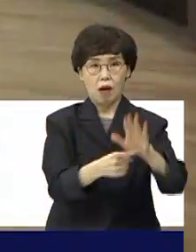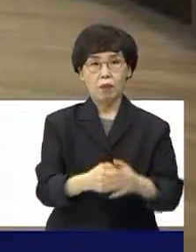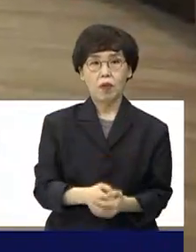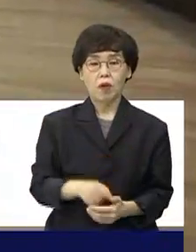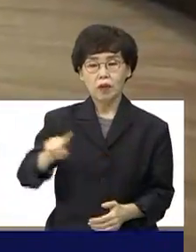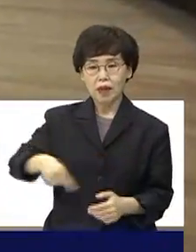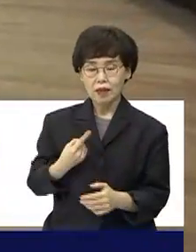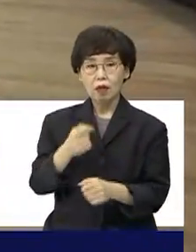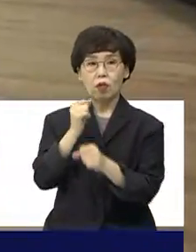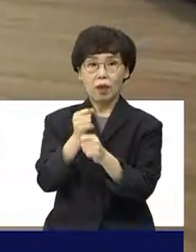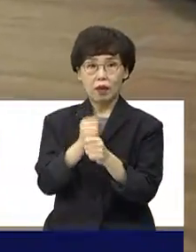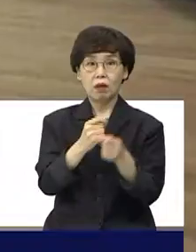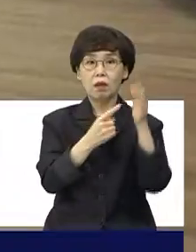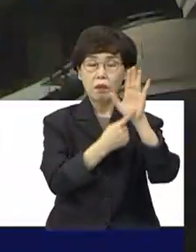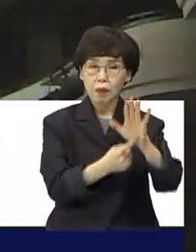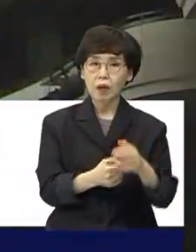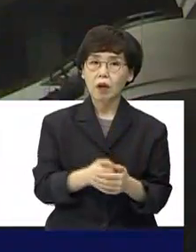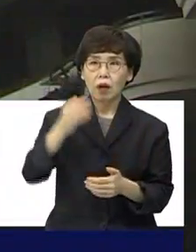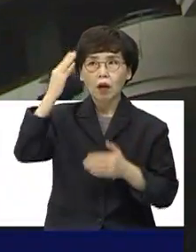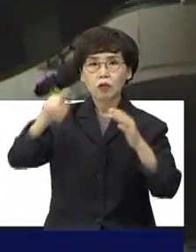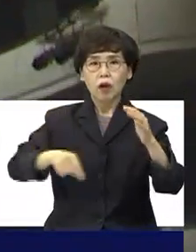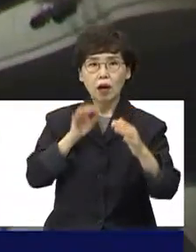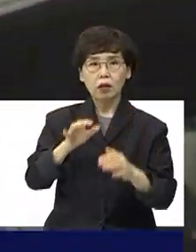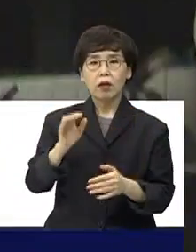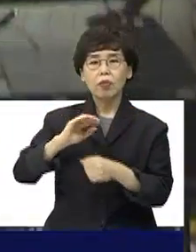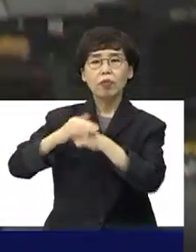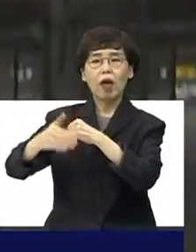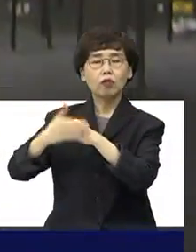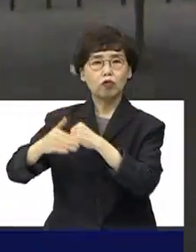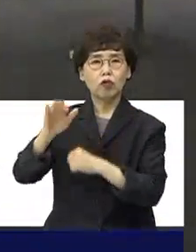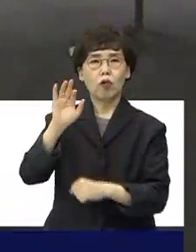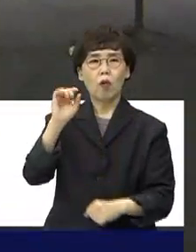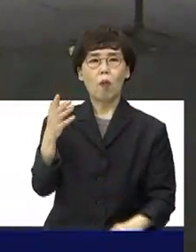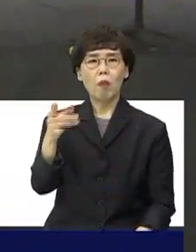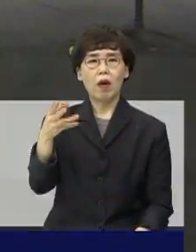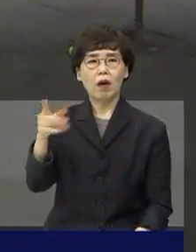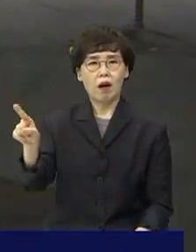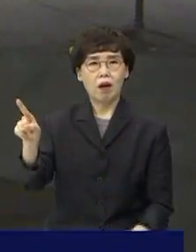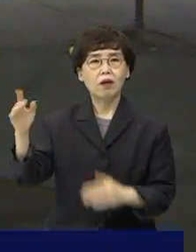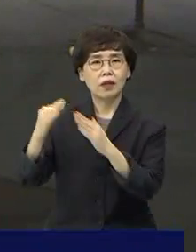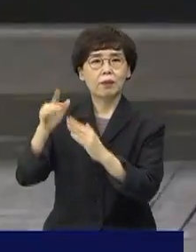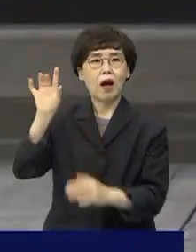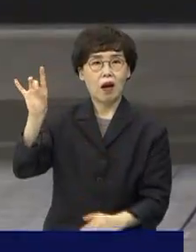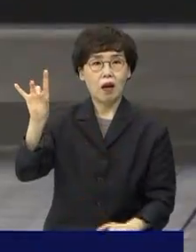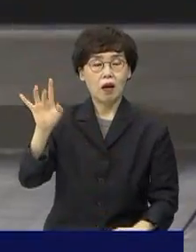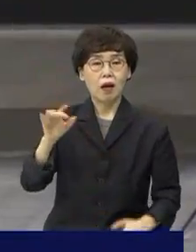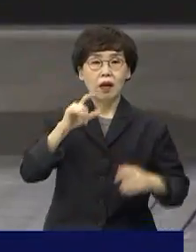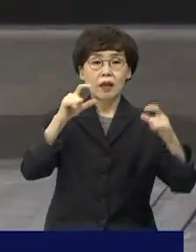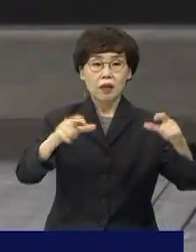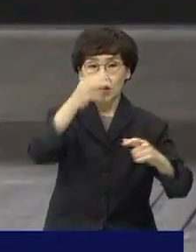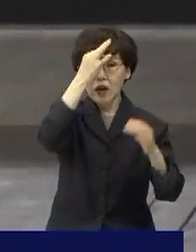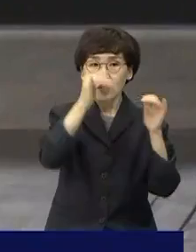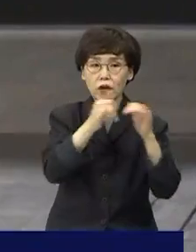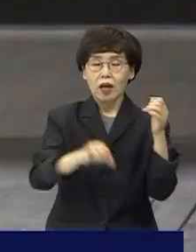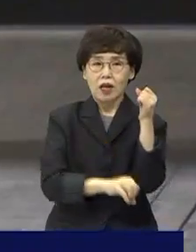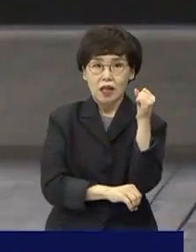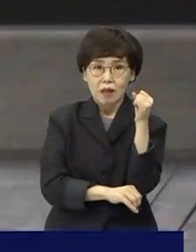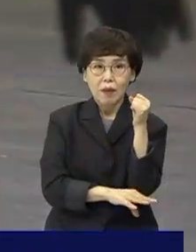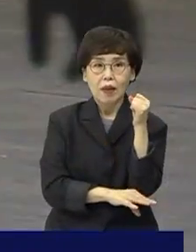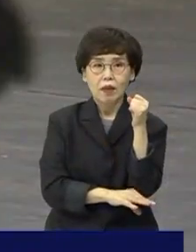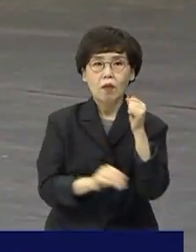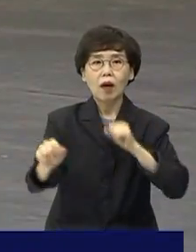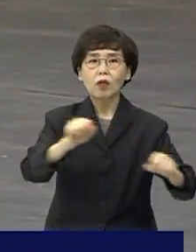자체 제작하는 형태로 국내에선 대구 오페라하우스가 유일합니다. 지역 예술인들에게 기반을